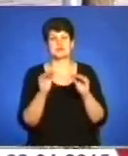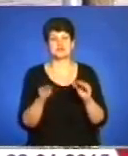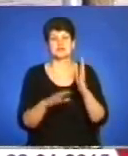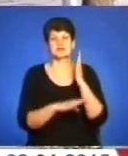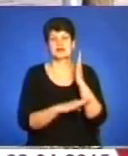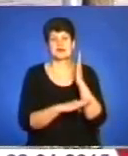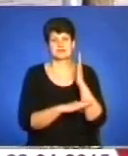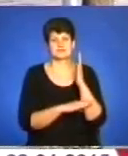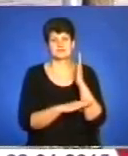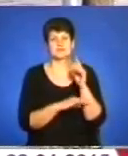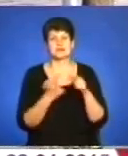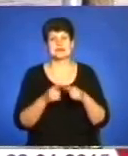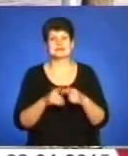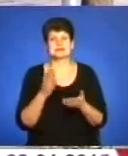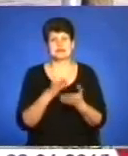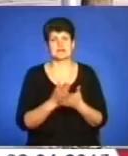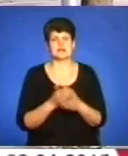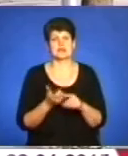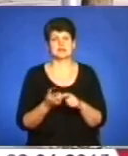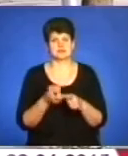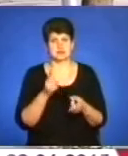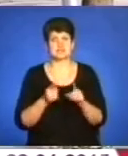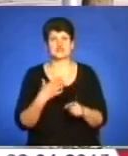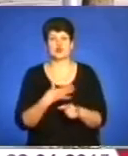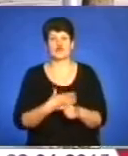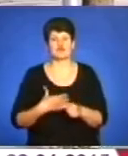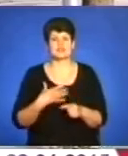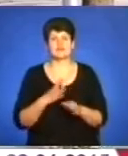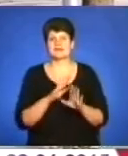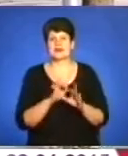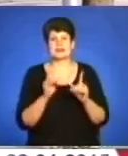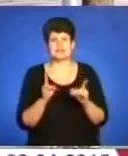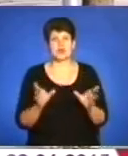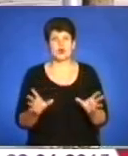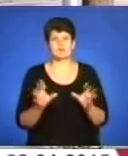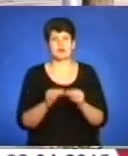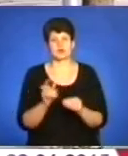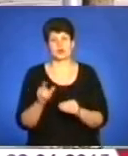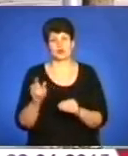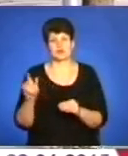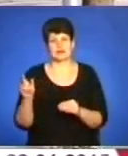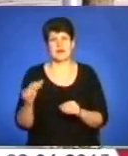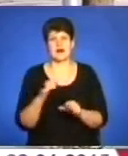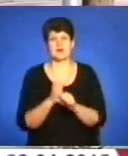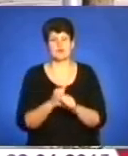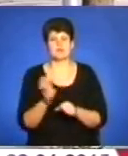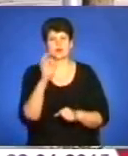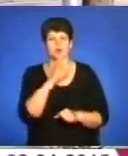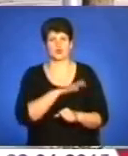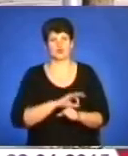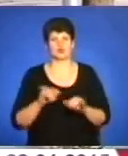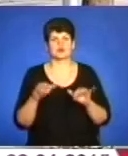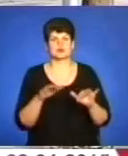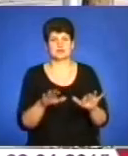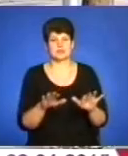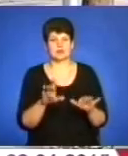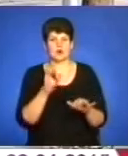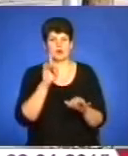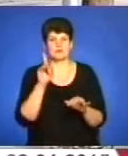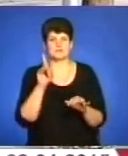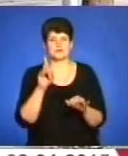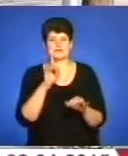адже це є справді важливо, тому що воно не тільки об'єднує людей, а також робить таку корисну річ, як зеленює планету,